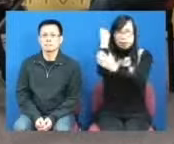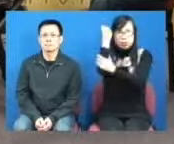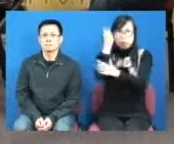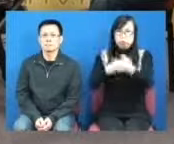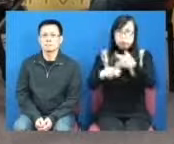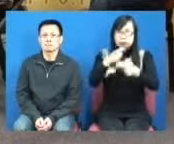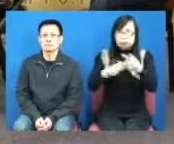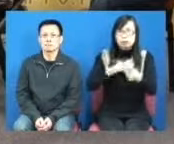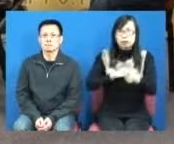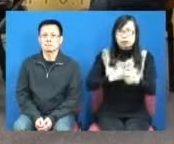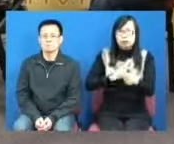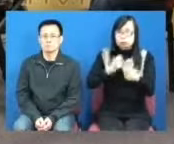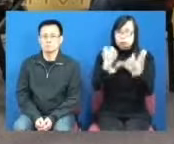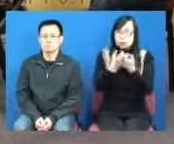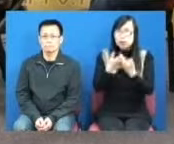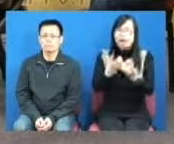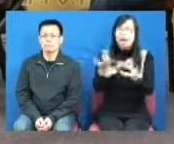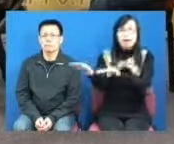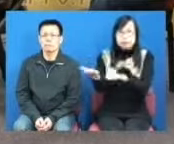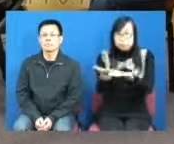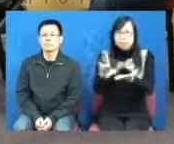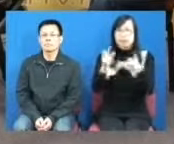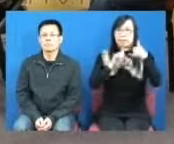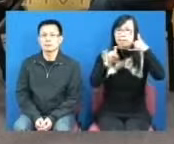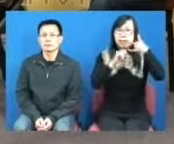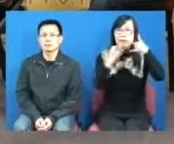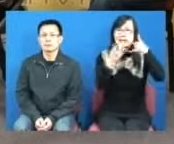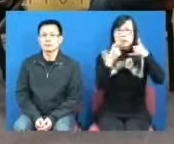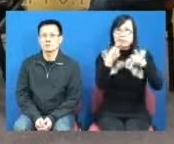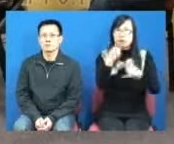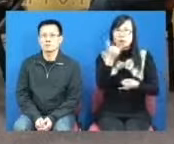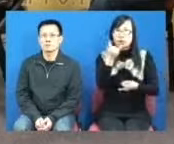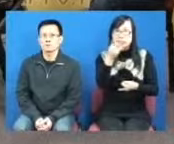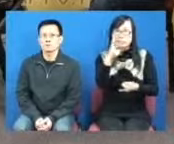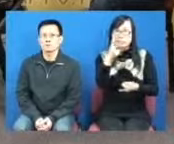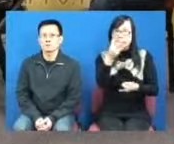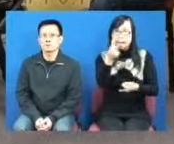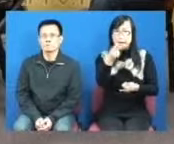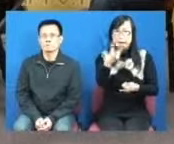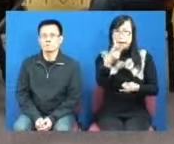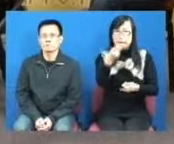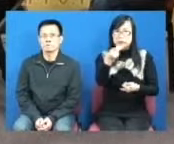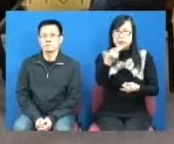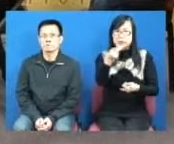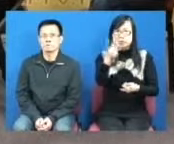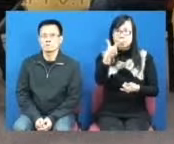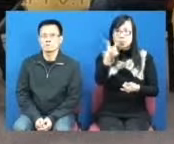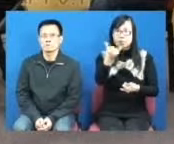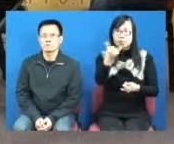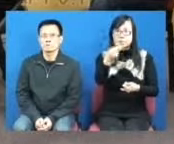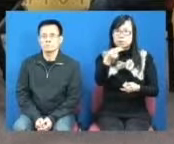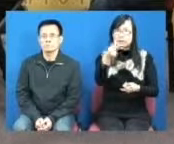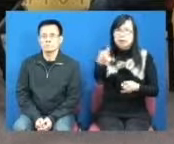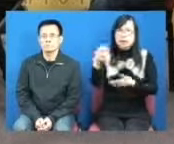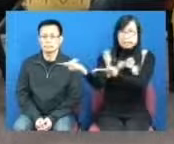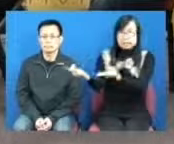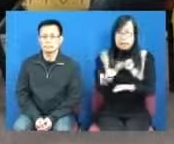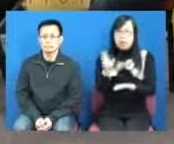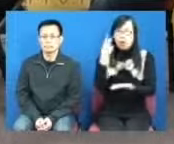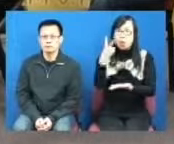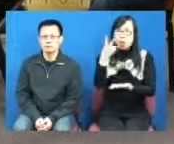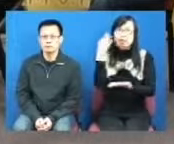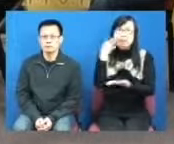想法當然歡迎你打電話來31628767我今天請來兩位嘉賓右